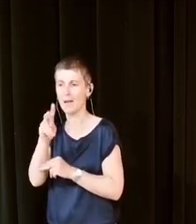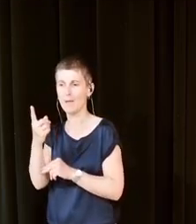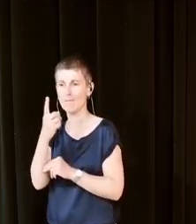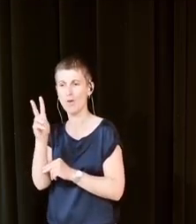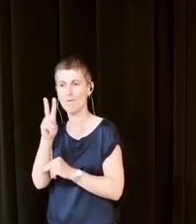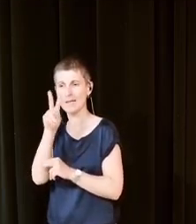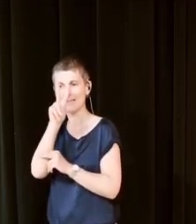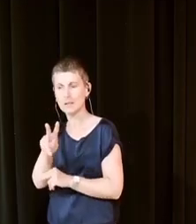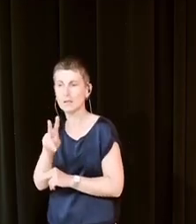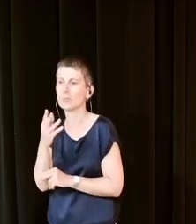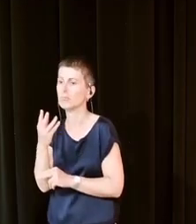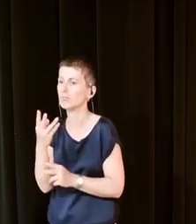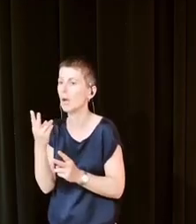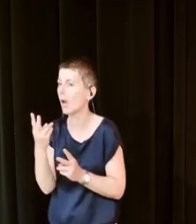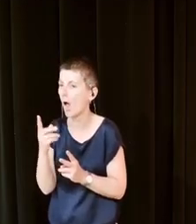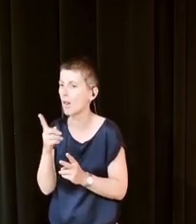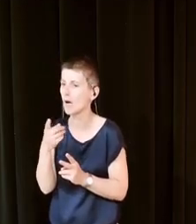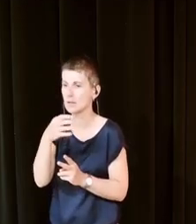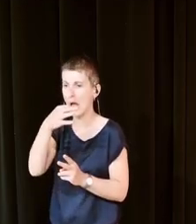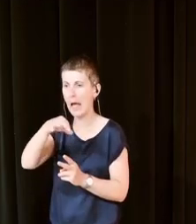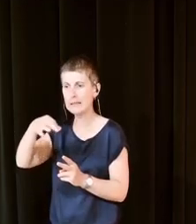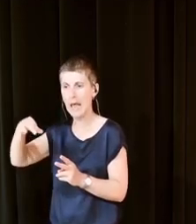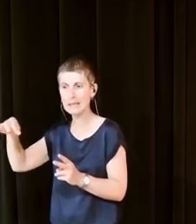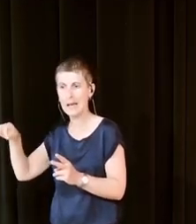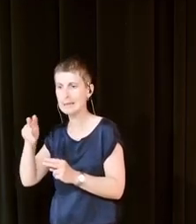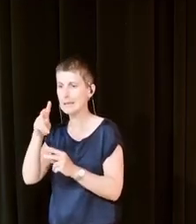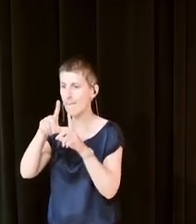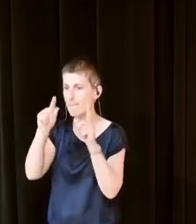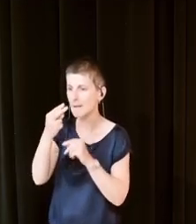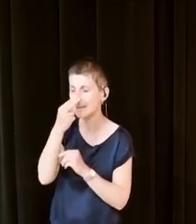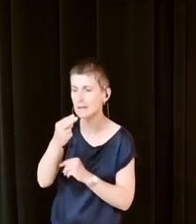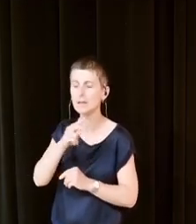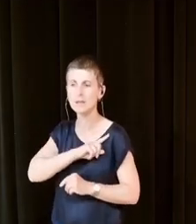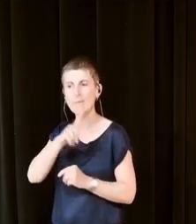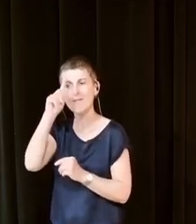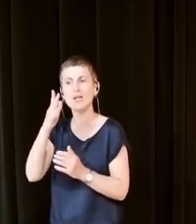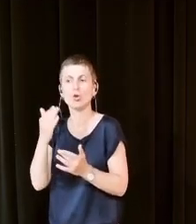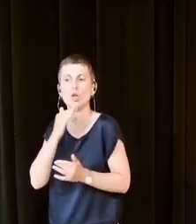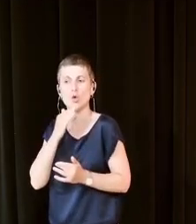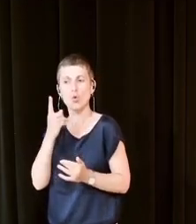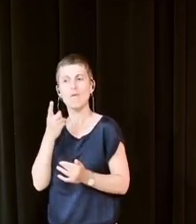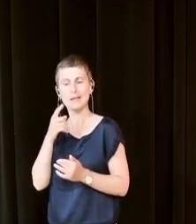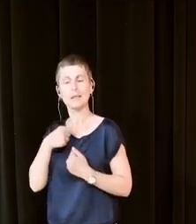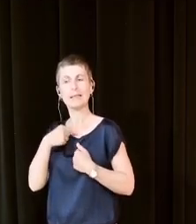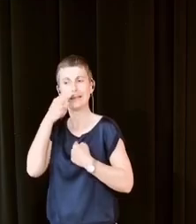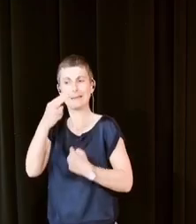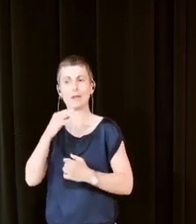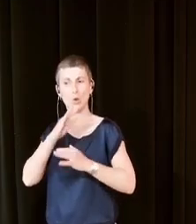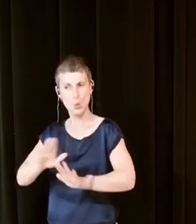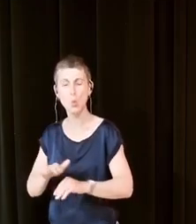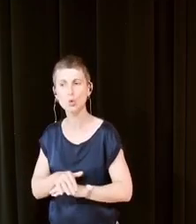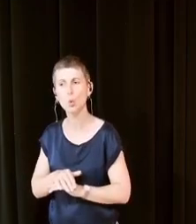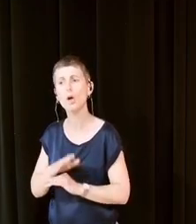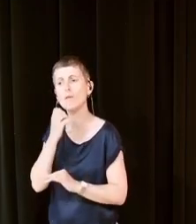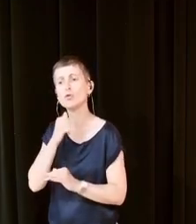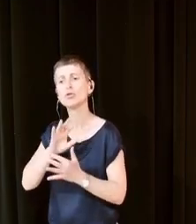diesem Bild sieht, denn Sie alleine weiß es und es ist genug. Aber ich möchte noch mal zum vorherigen Vortrag auch